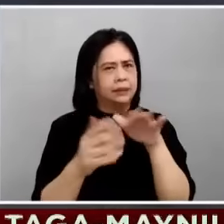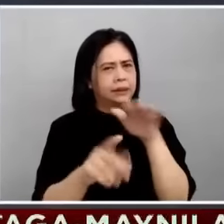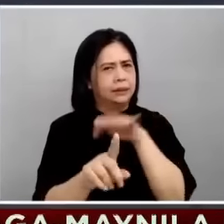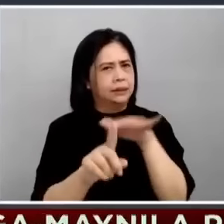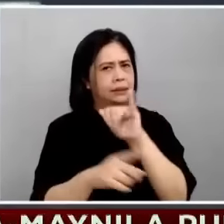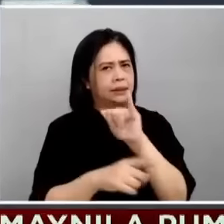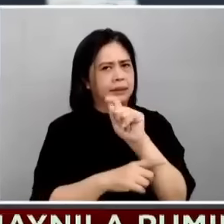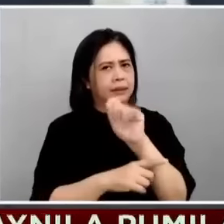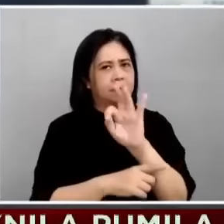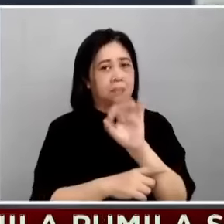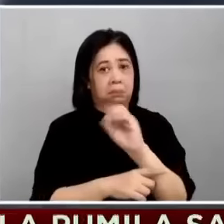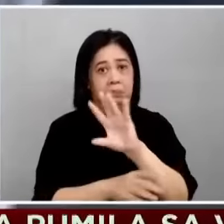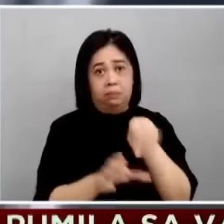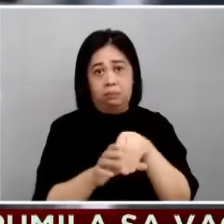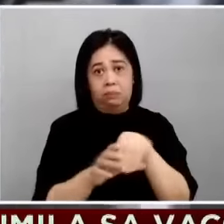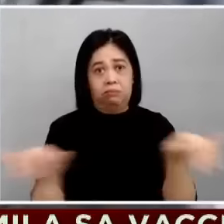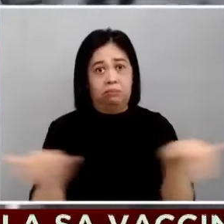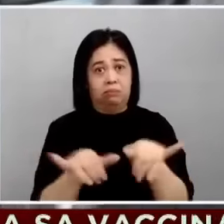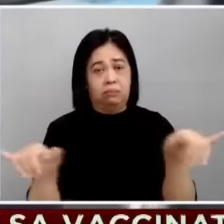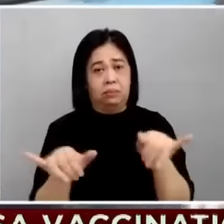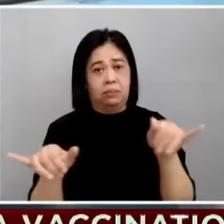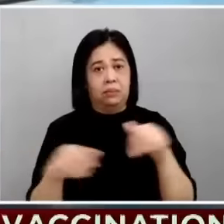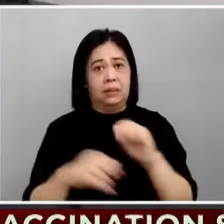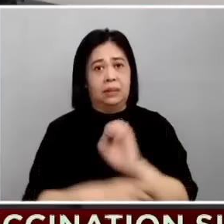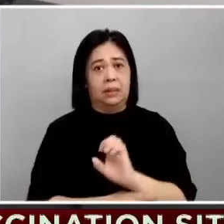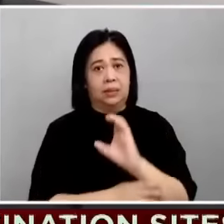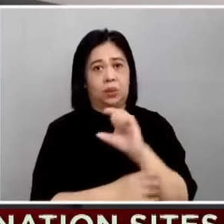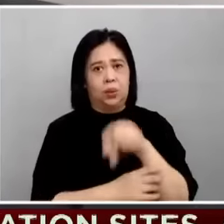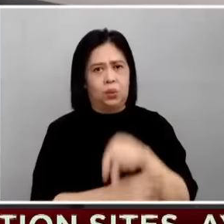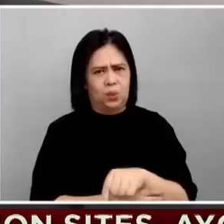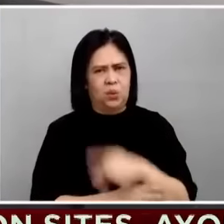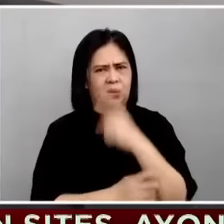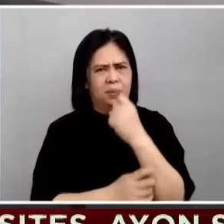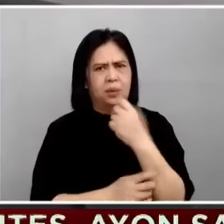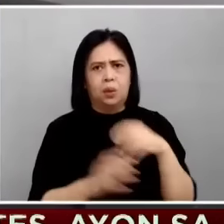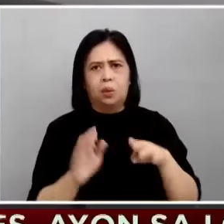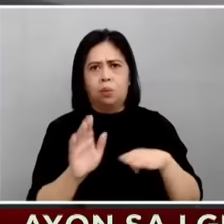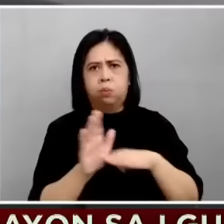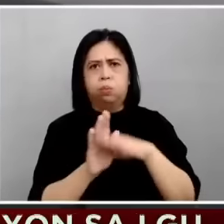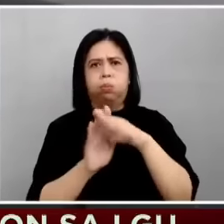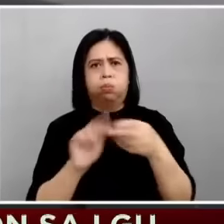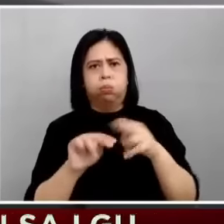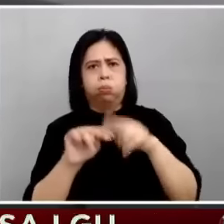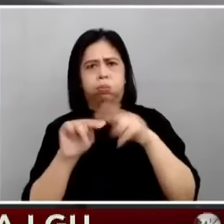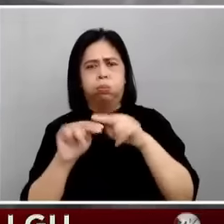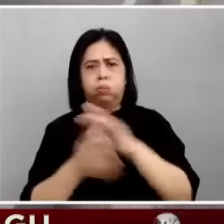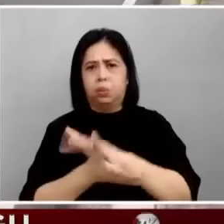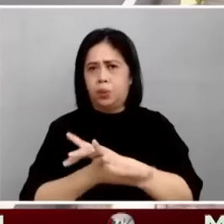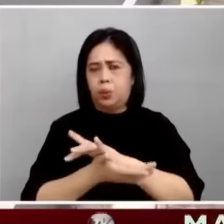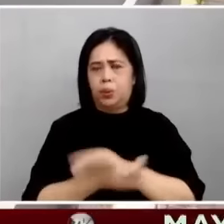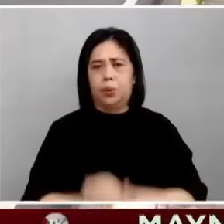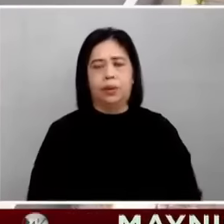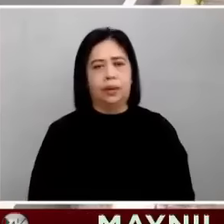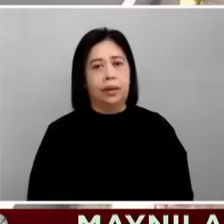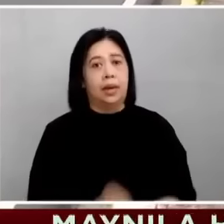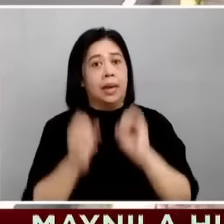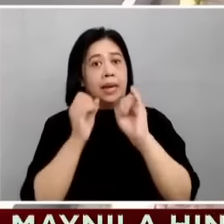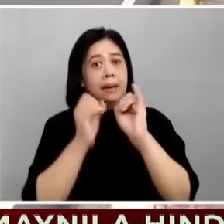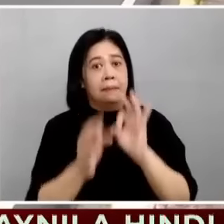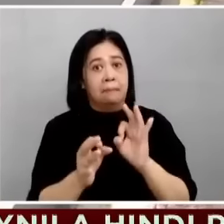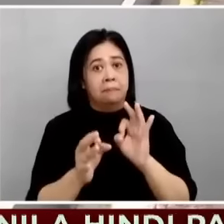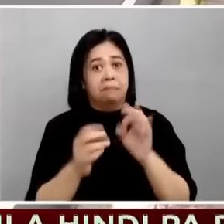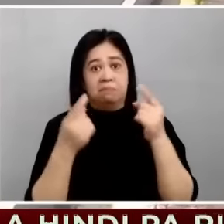IATF kung isa sa ilalim na rin ito sa ECQ dahil sa pagsipa ng mga kaso ng COVID-19. Kapag nangyari